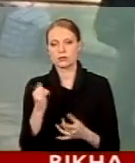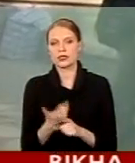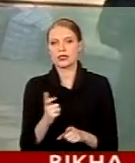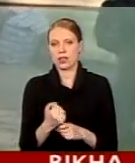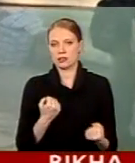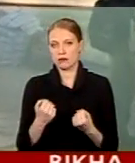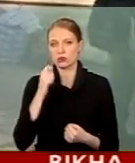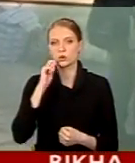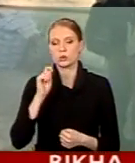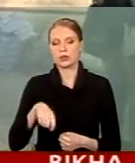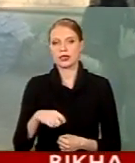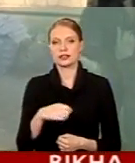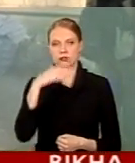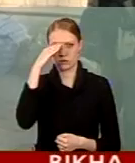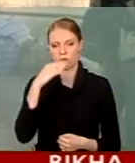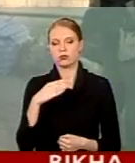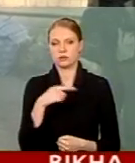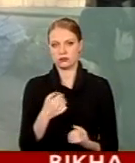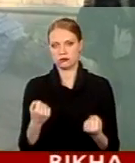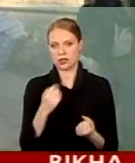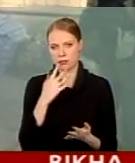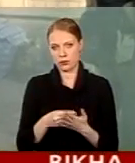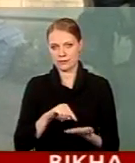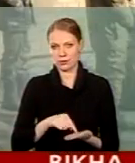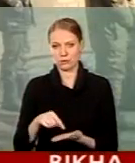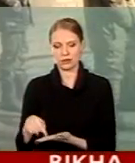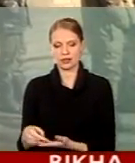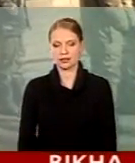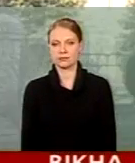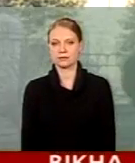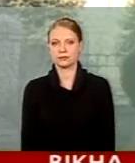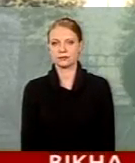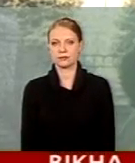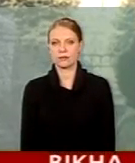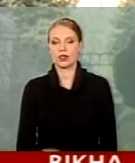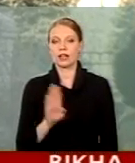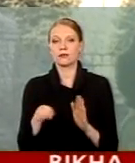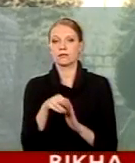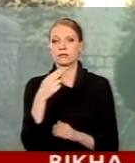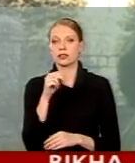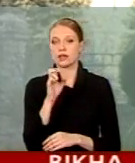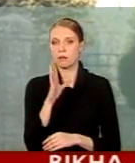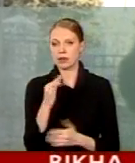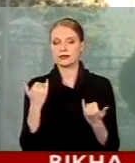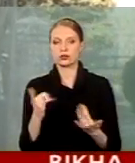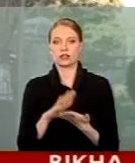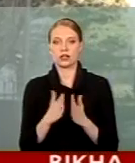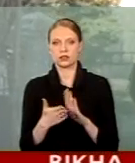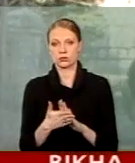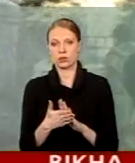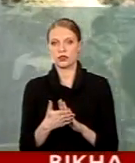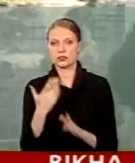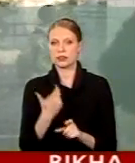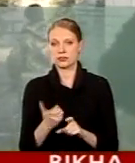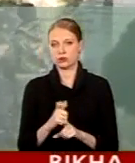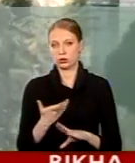наднапруження, українські хлопці міцно тримають свої позиції. Під Дебальцево зараз ситуація